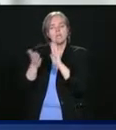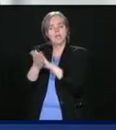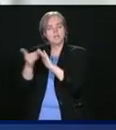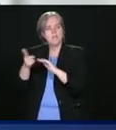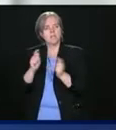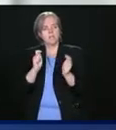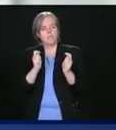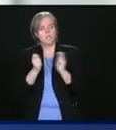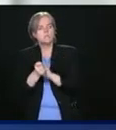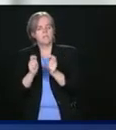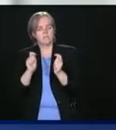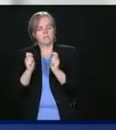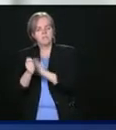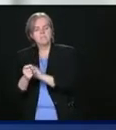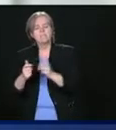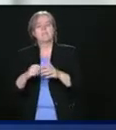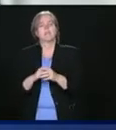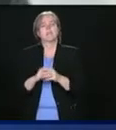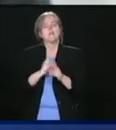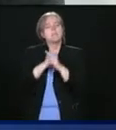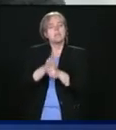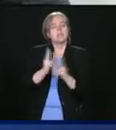prestations canadiennes d'urgence